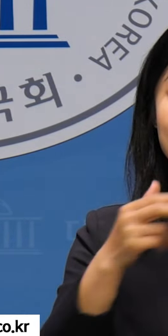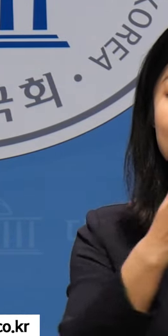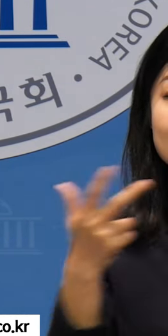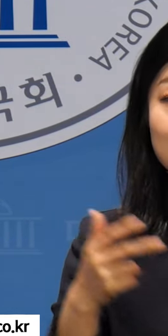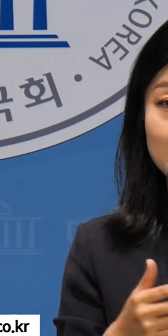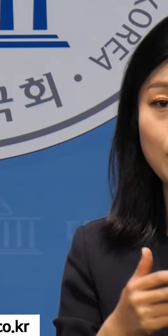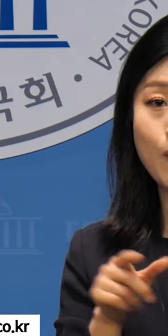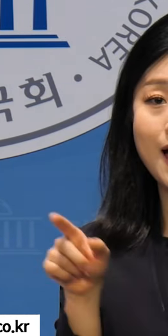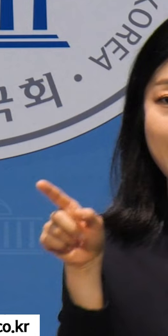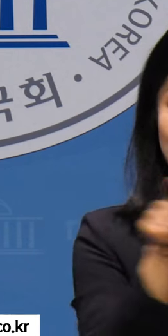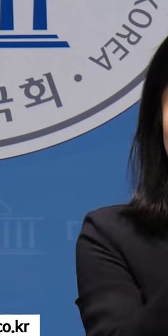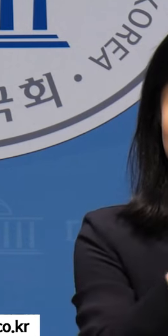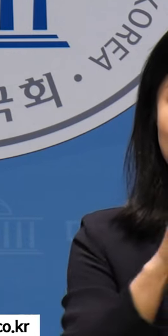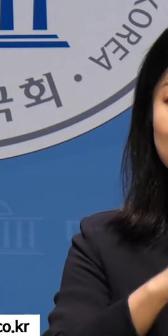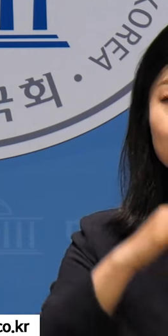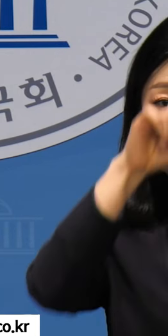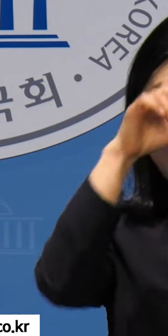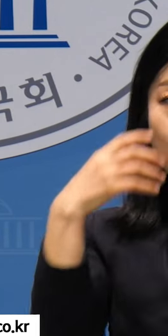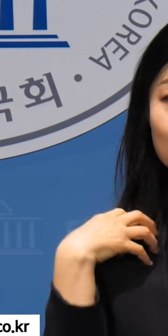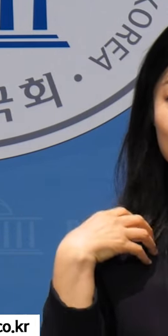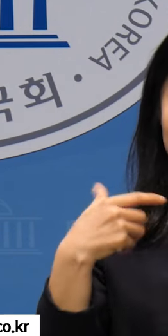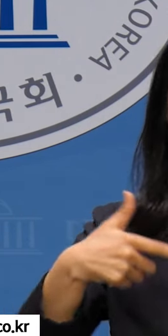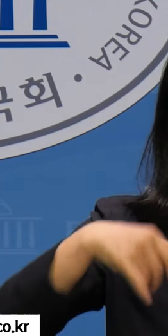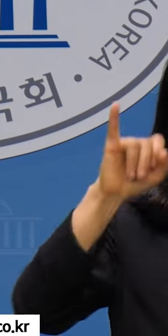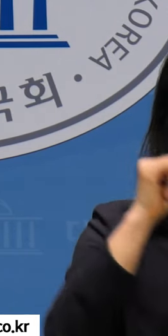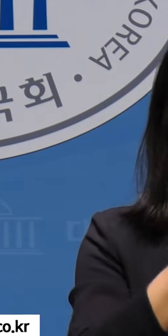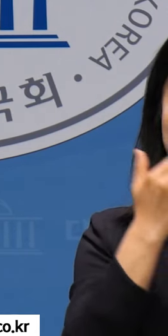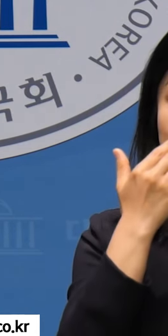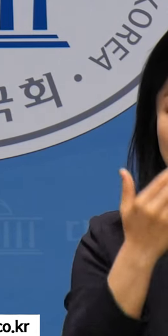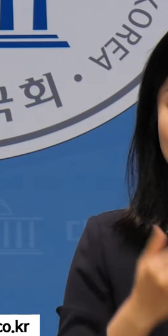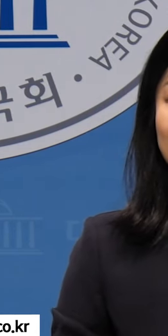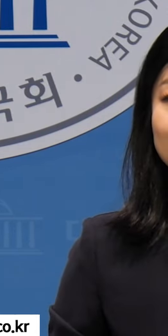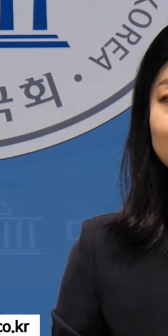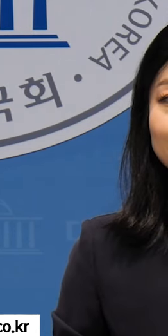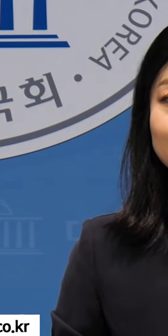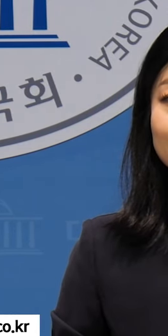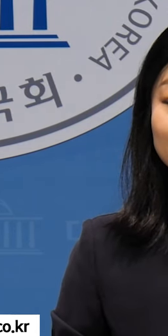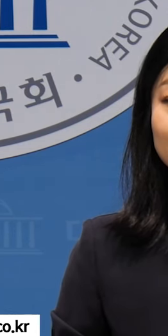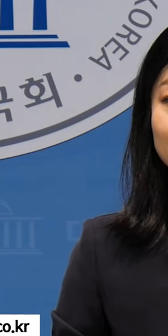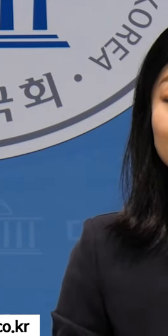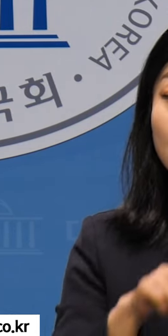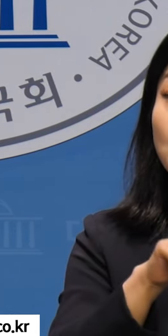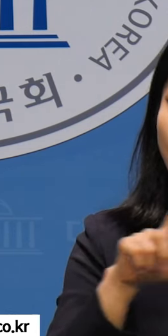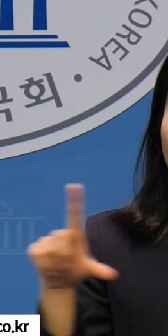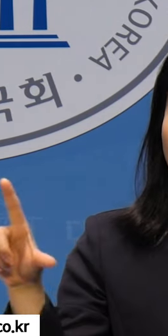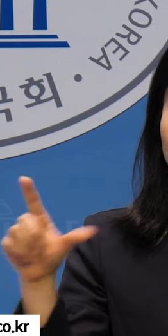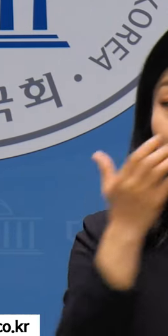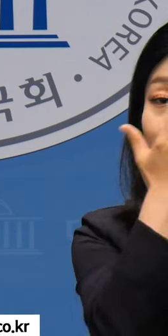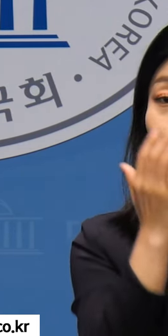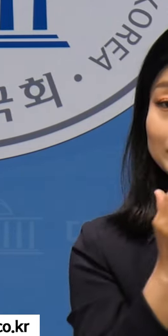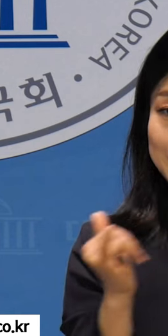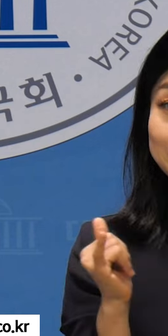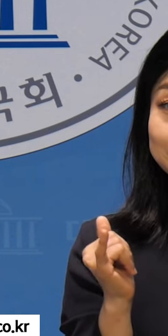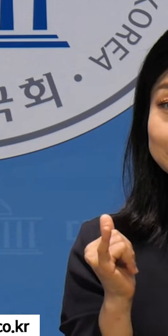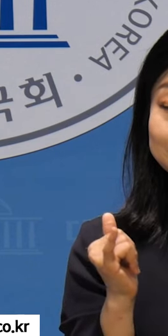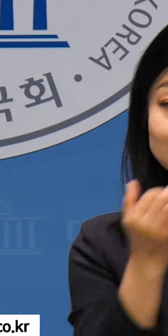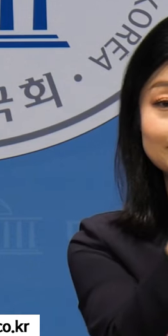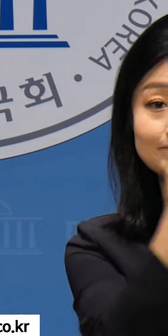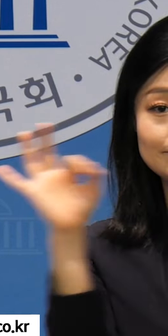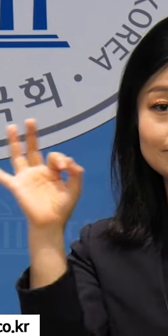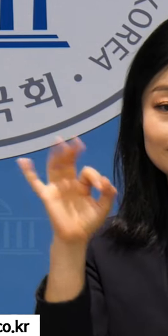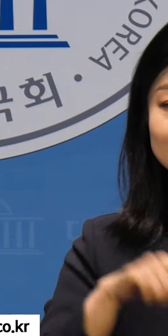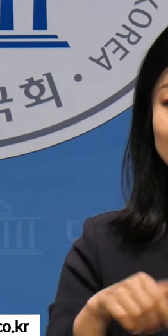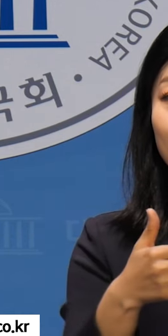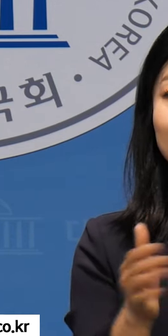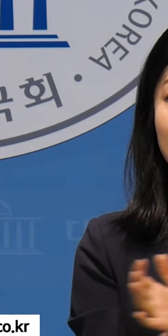이재명 대표와 함께하는 민주정부 4기를 만들 수 있습니다. 보편적인 2030 세대가 인정할 수 있는